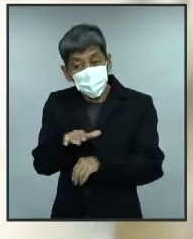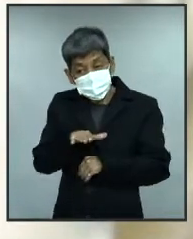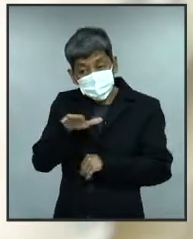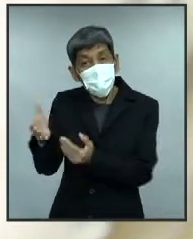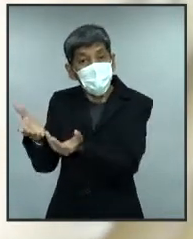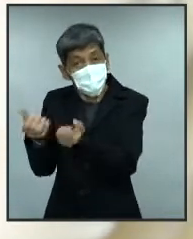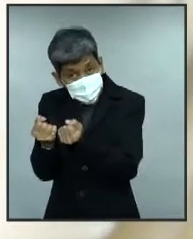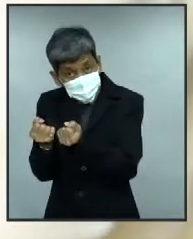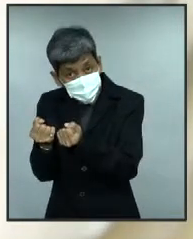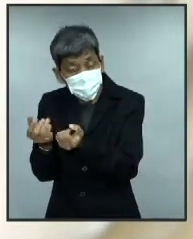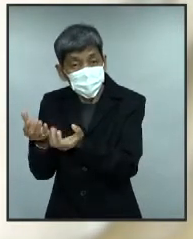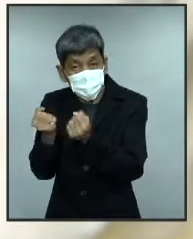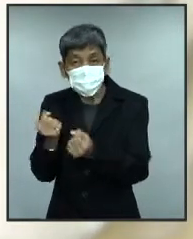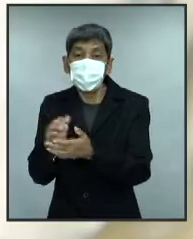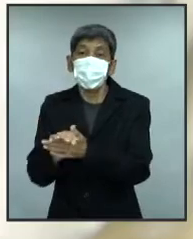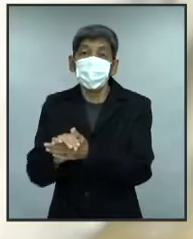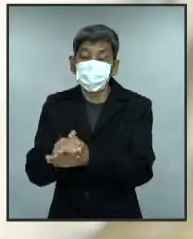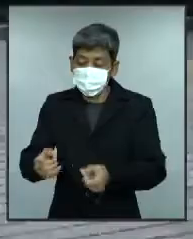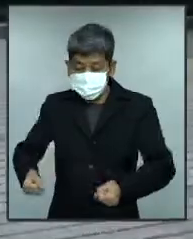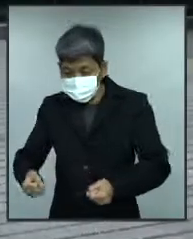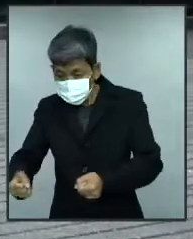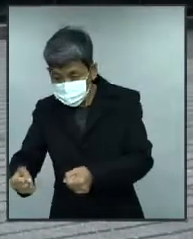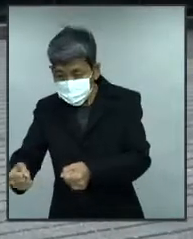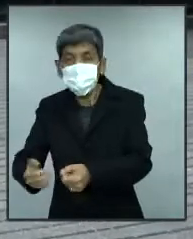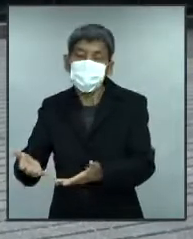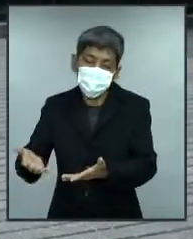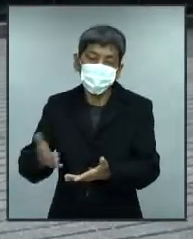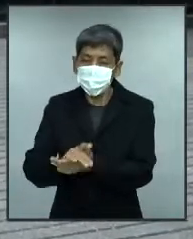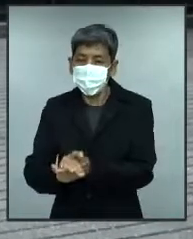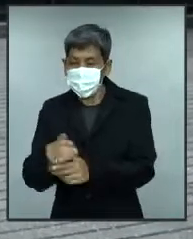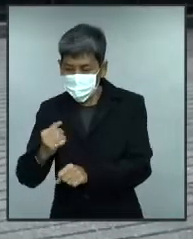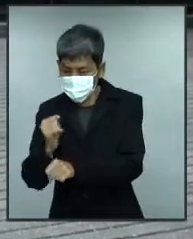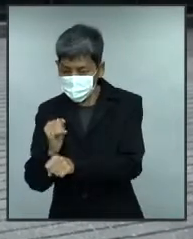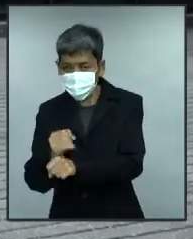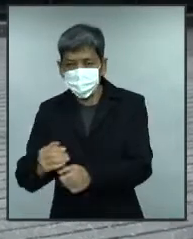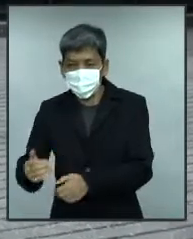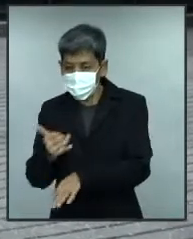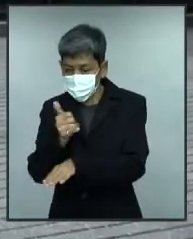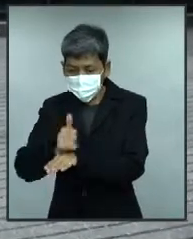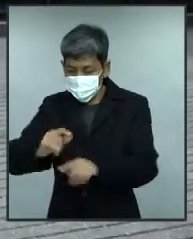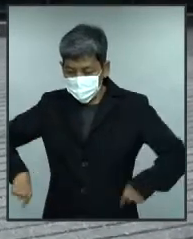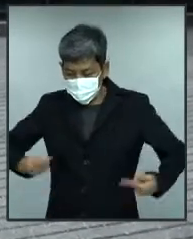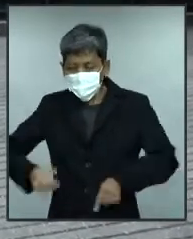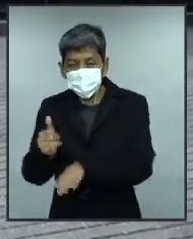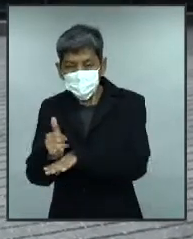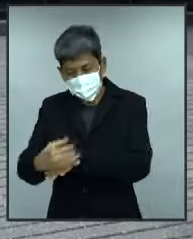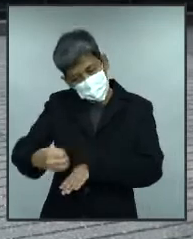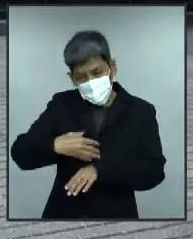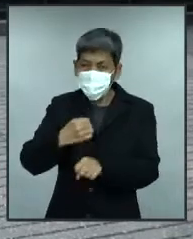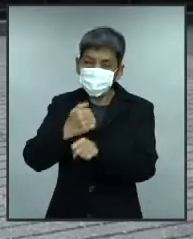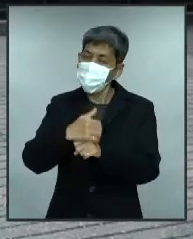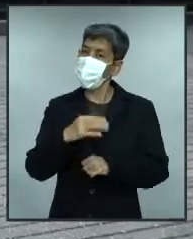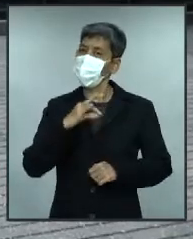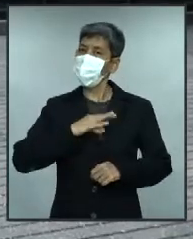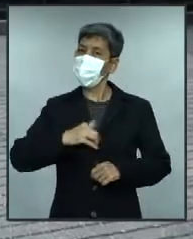วยจากตรงรถที่รถมาส่งแล้วก็สามารถใช้ตัวนี้ส่งเขาไปที่ห้องเอ็กซเรย์อะไรก็ส